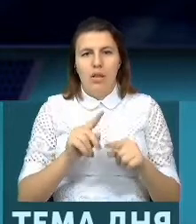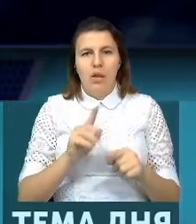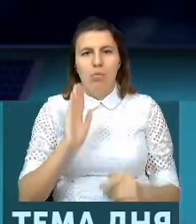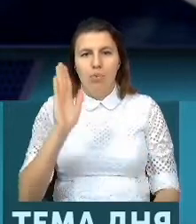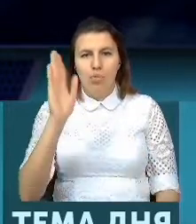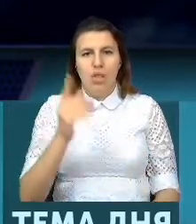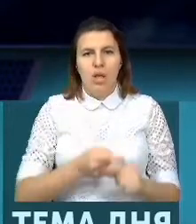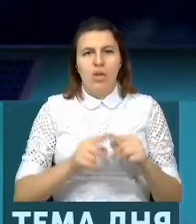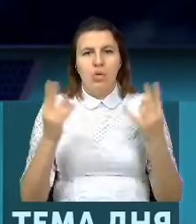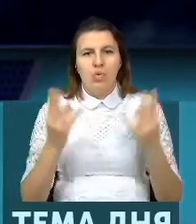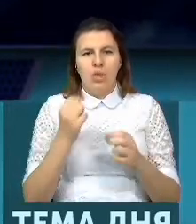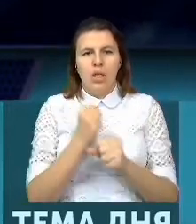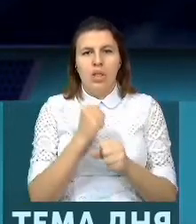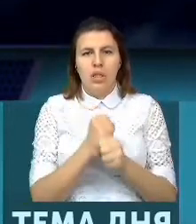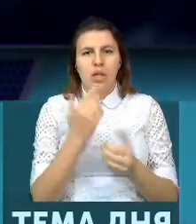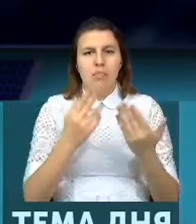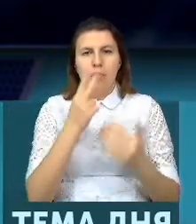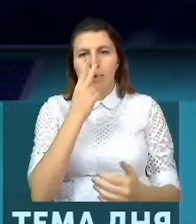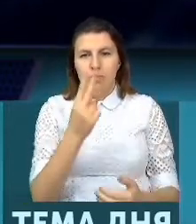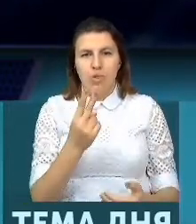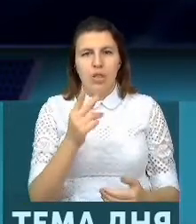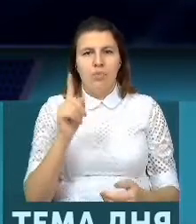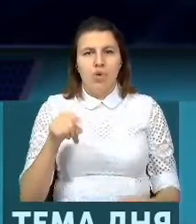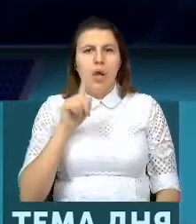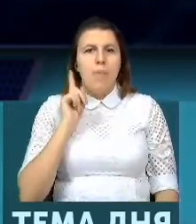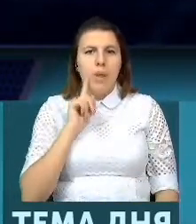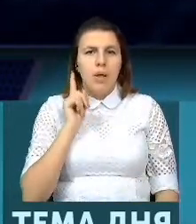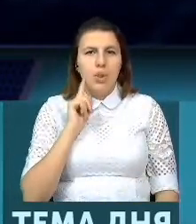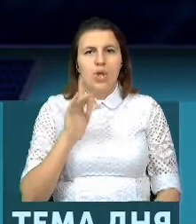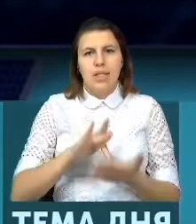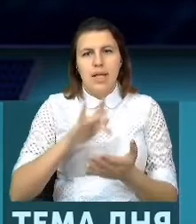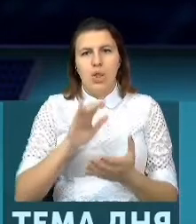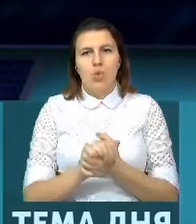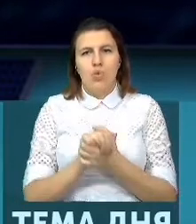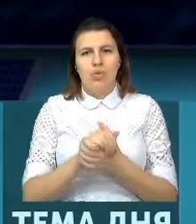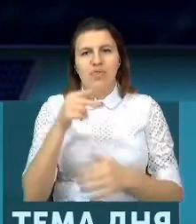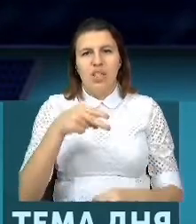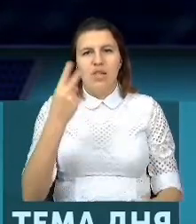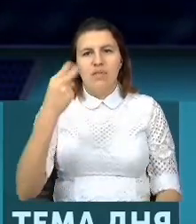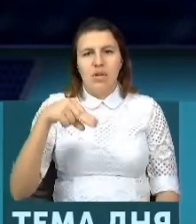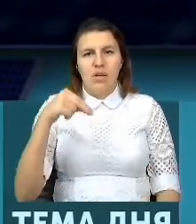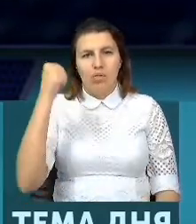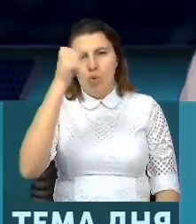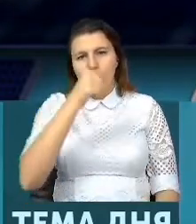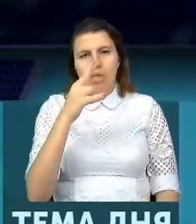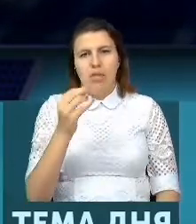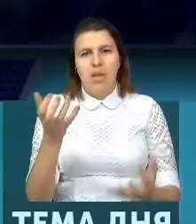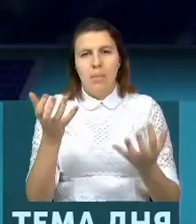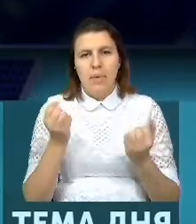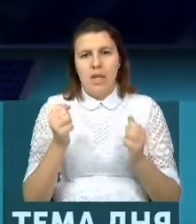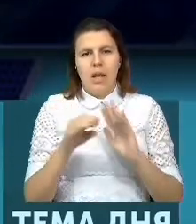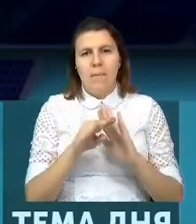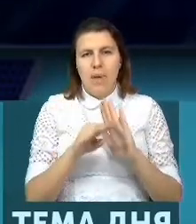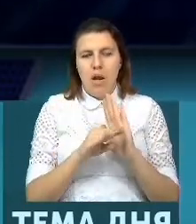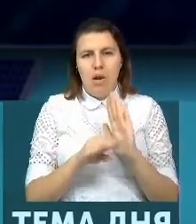мы посмотрим, допустим, даже молодежный центр «Дружба». На 2020 год не приняли программу. А программу